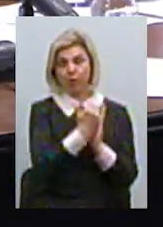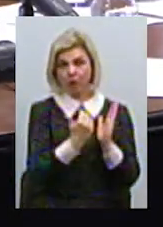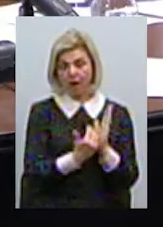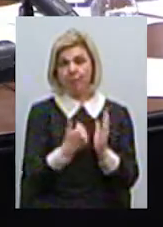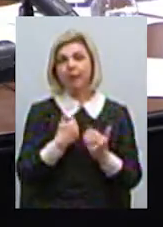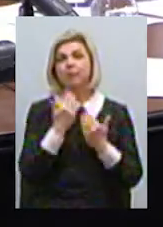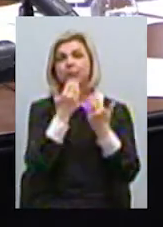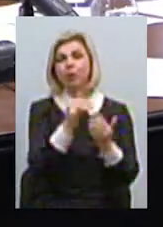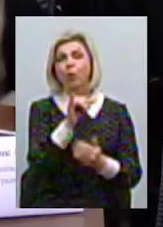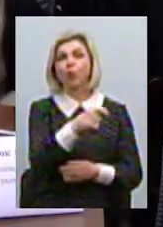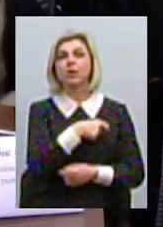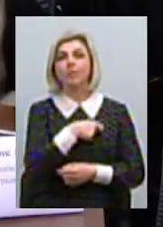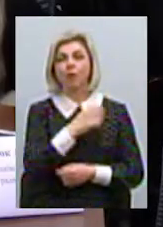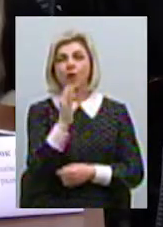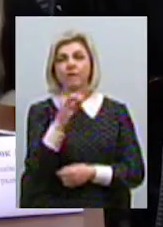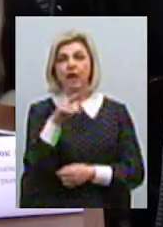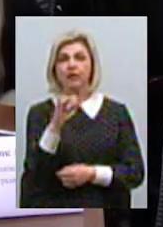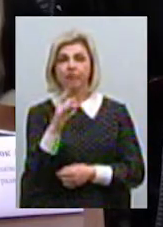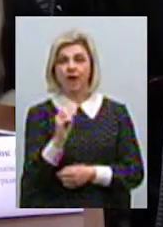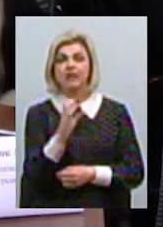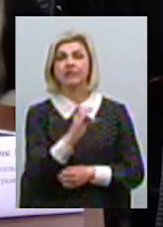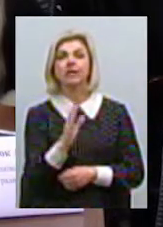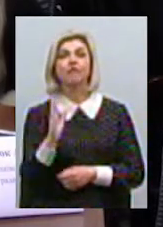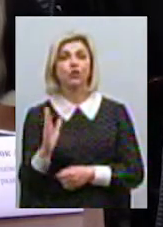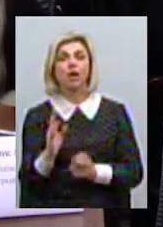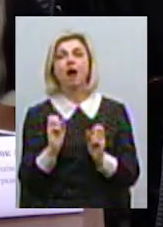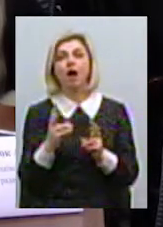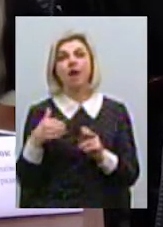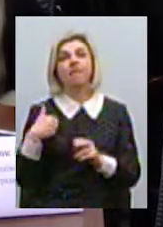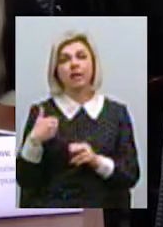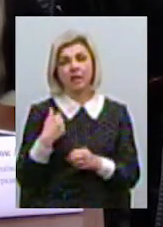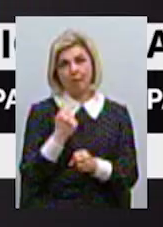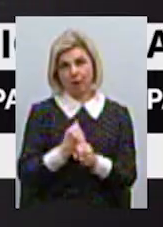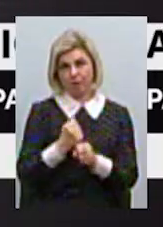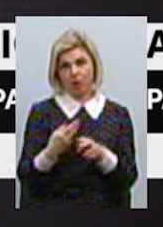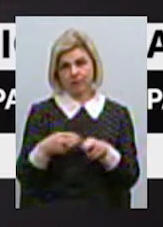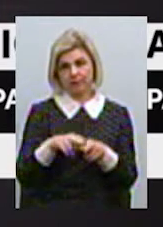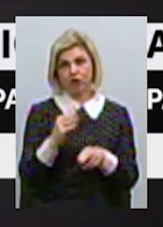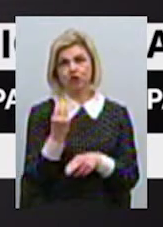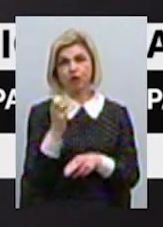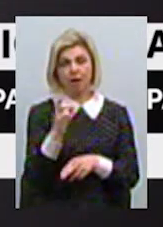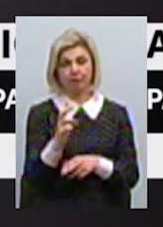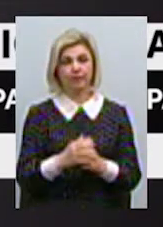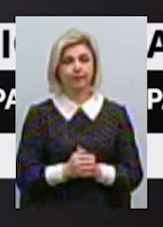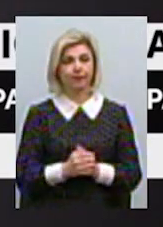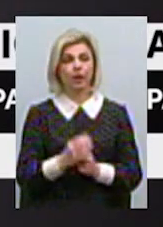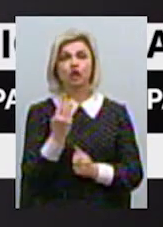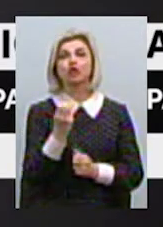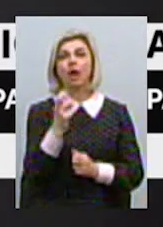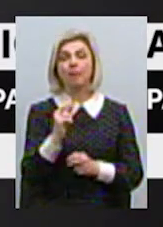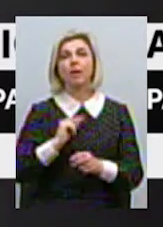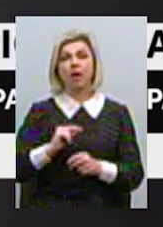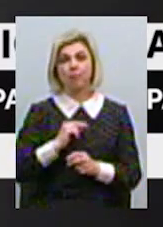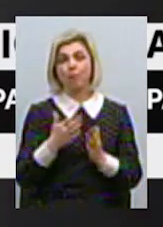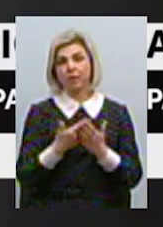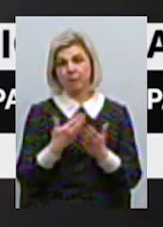поцікавились у депутата Врадіївської районної ради Світлани Бунієвської, наскільки ефективно спрацював цей штаб. Штаб існує близько 2 років, але за ці